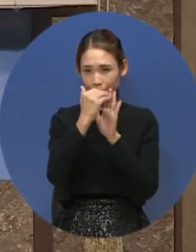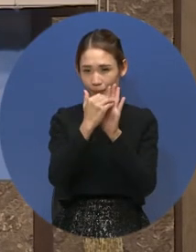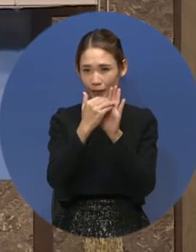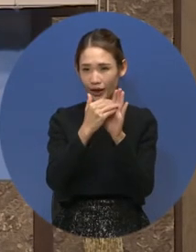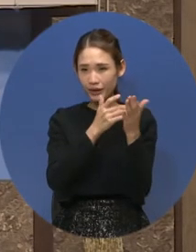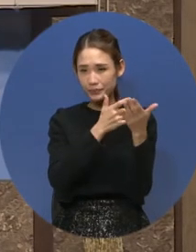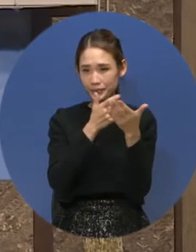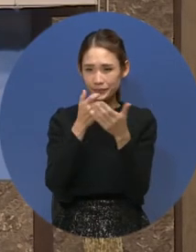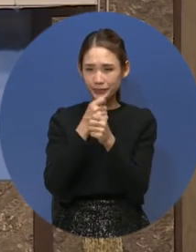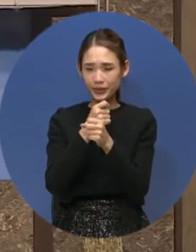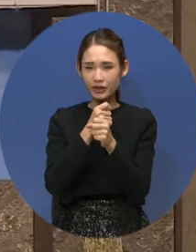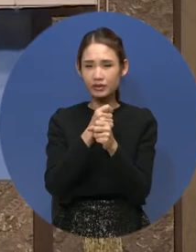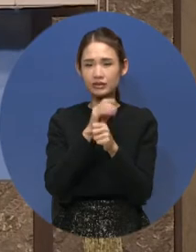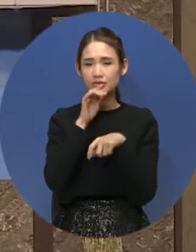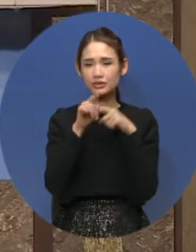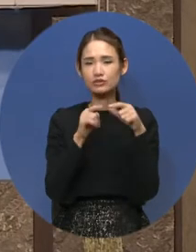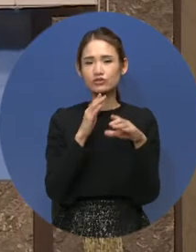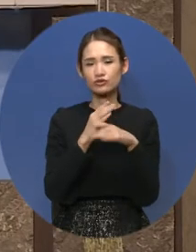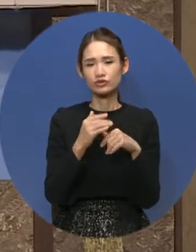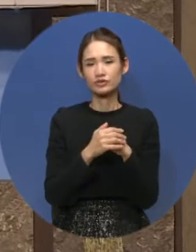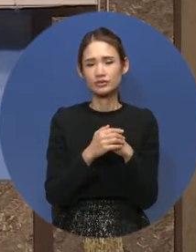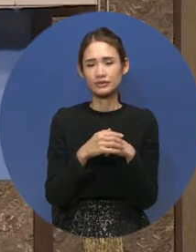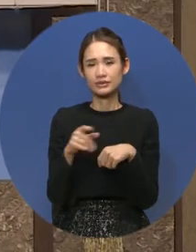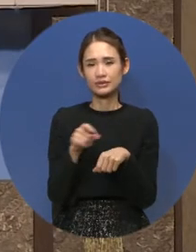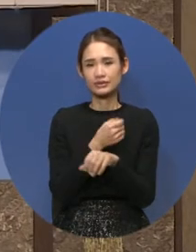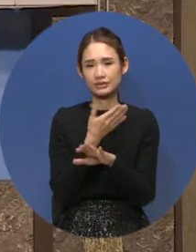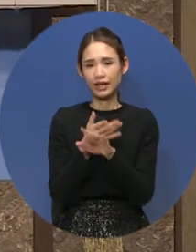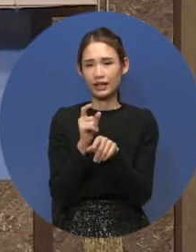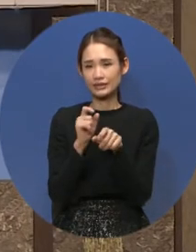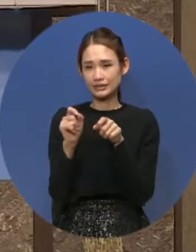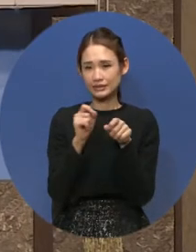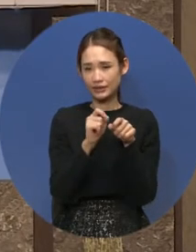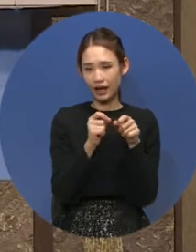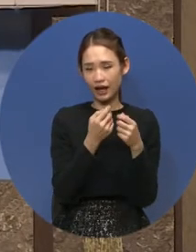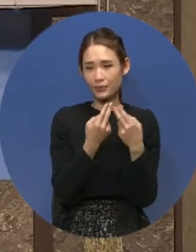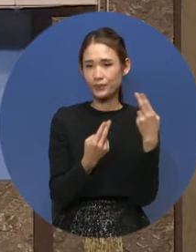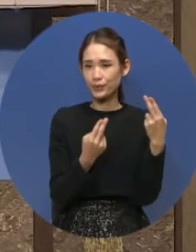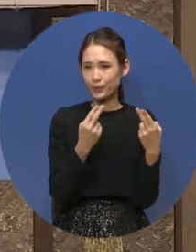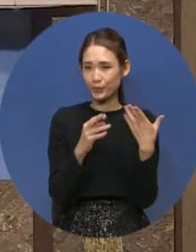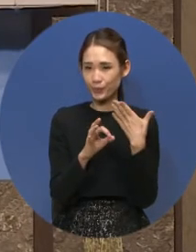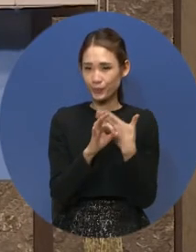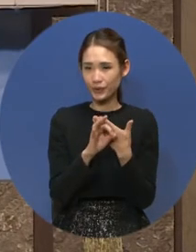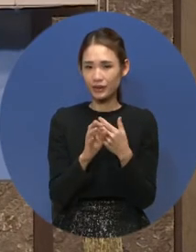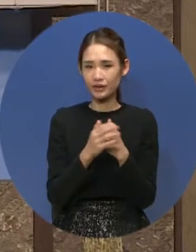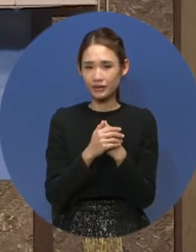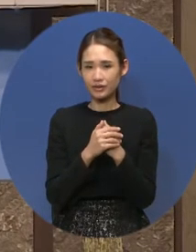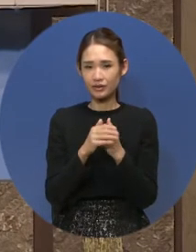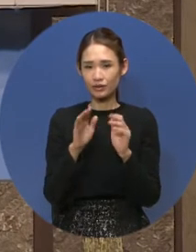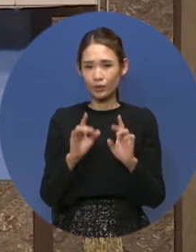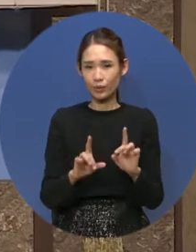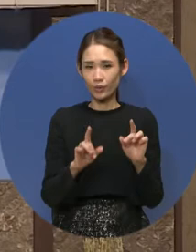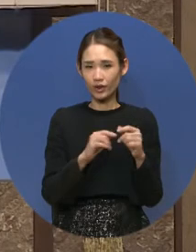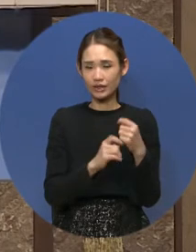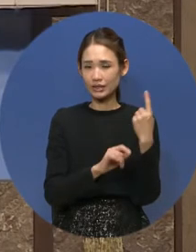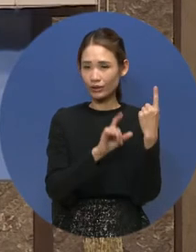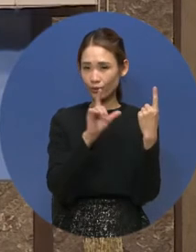대책을 실천해 나가고 있는데요. 네. 특히 이제 타 지자체에 비해서 금년 1월 달에